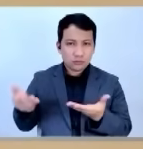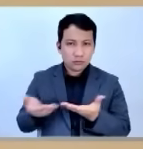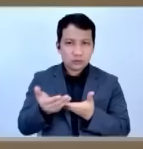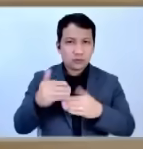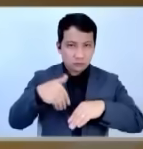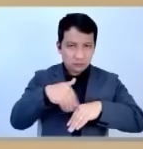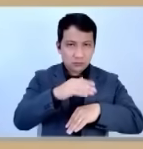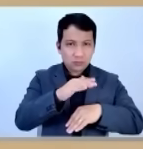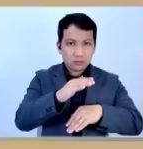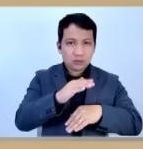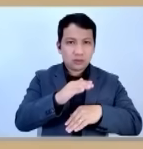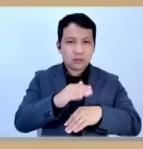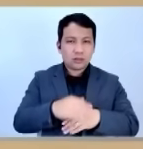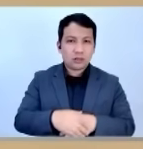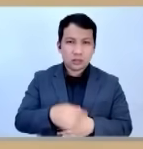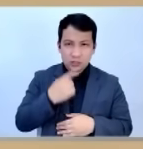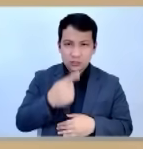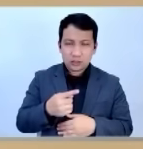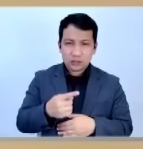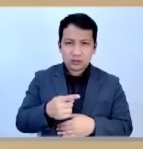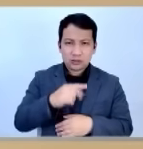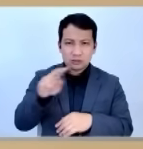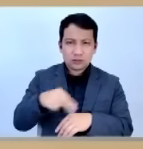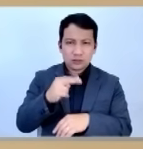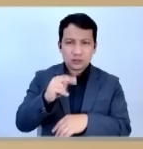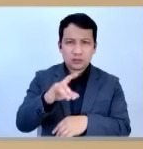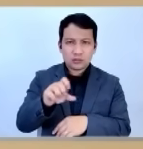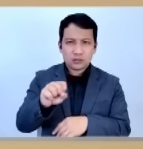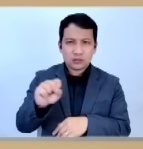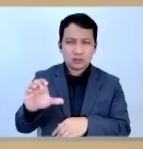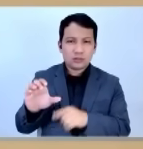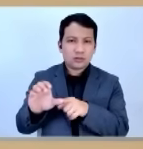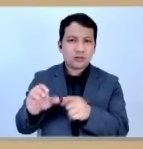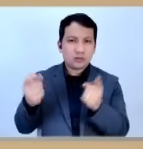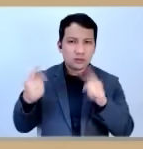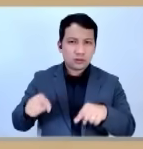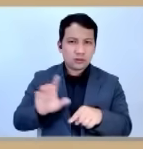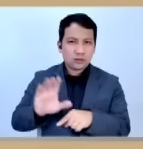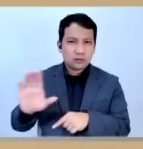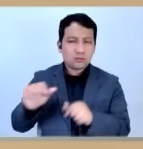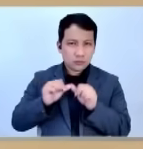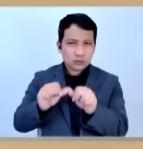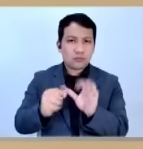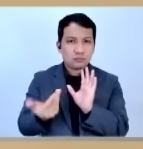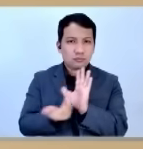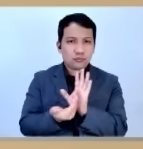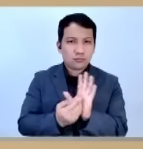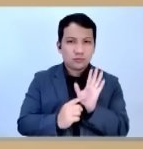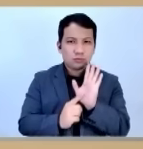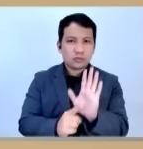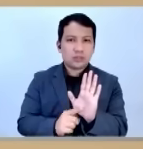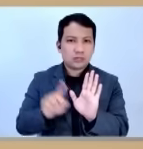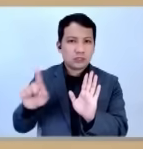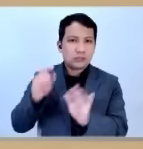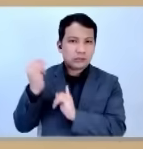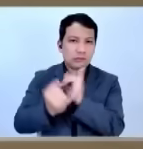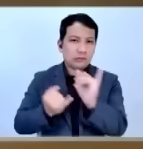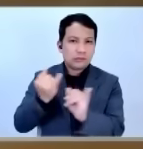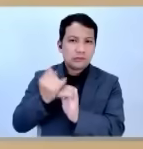barko. Ayon sa National Security Council, ang insidenteng ito ay patunay lang na walang kinikilalang international law ang